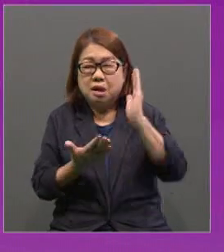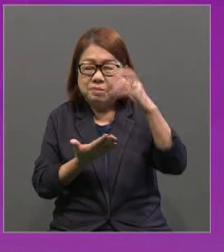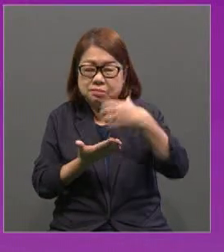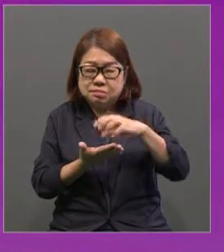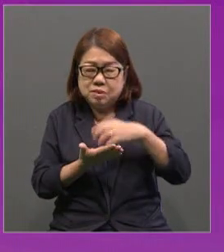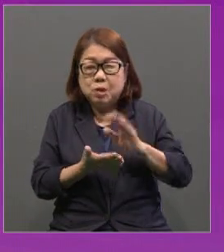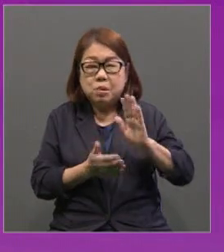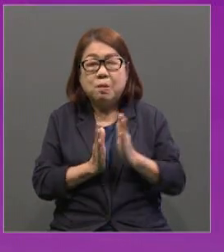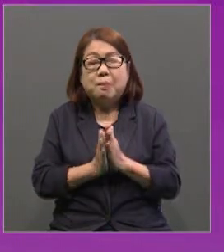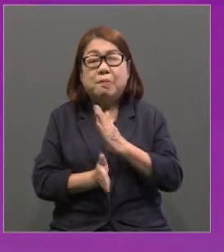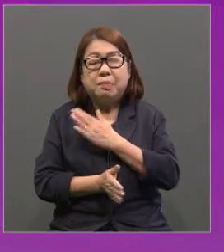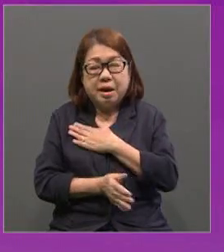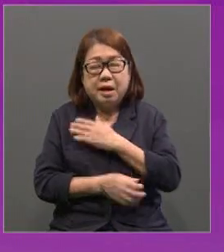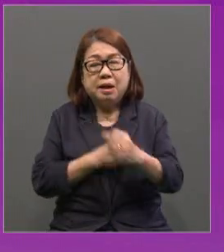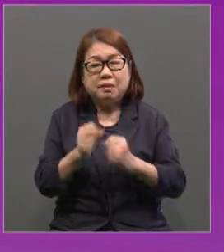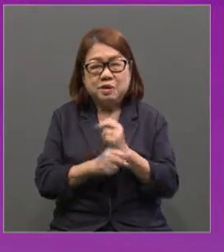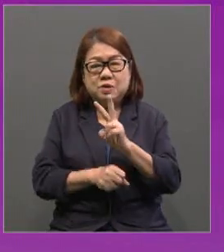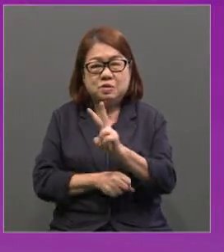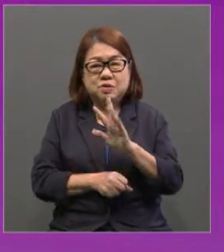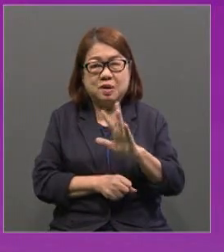ำปี2566ค่ะ